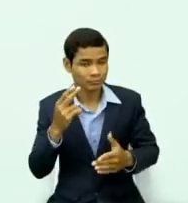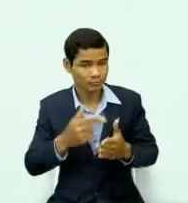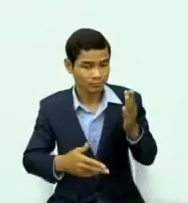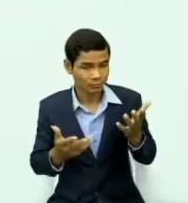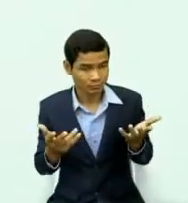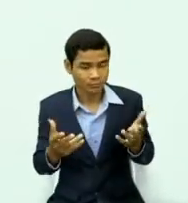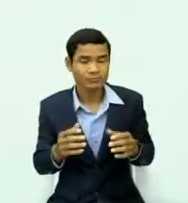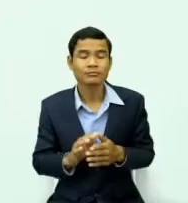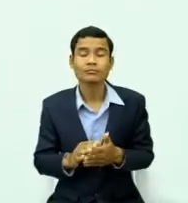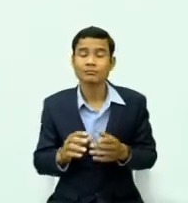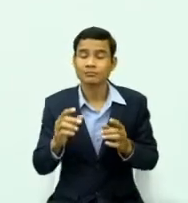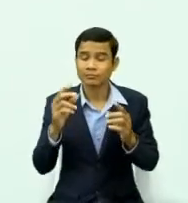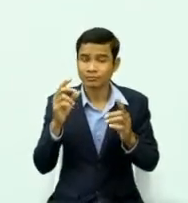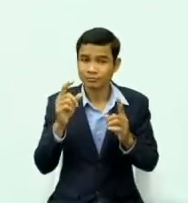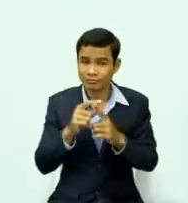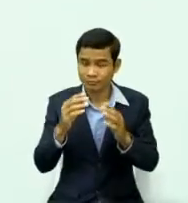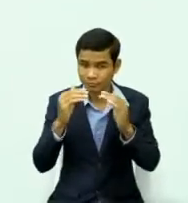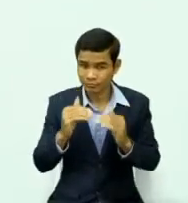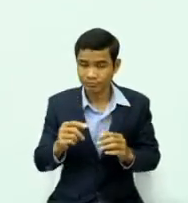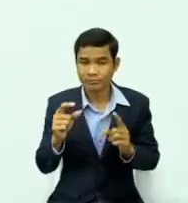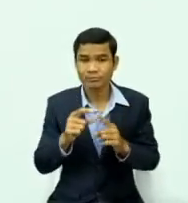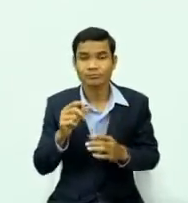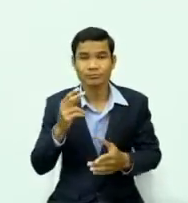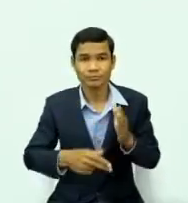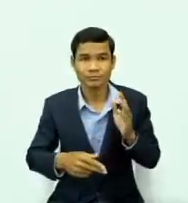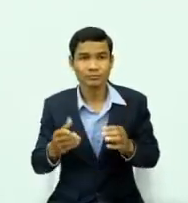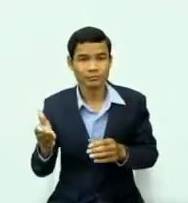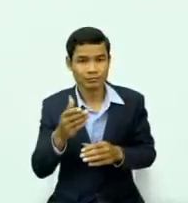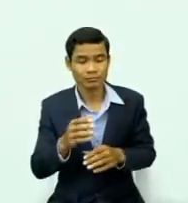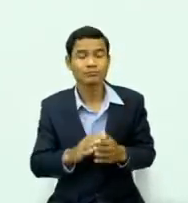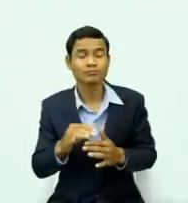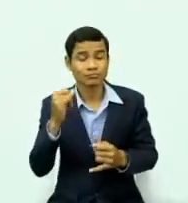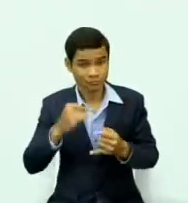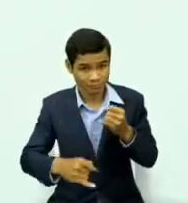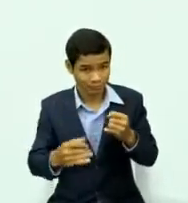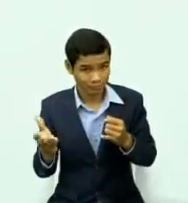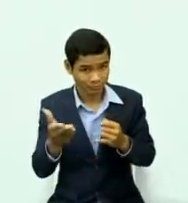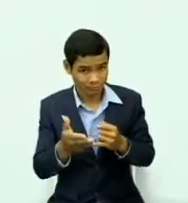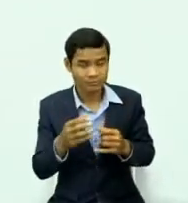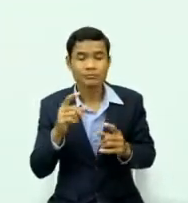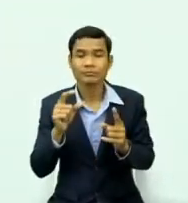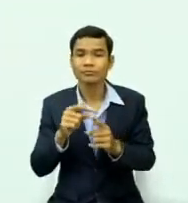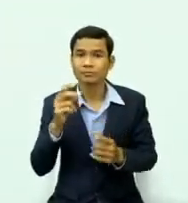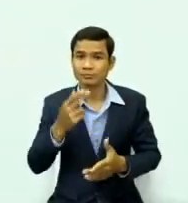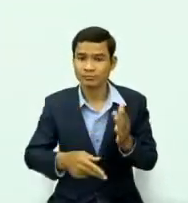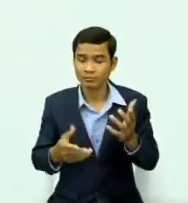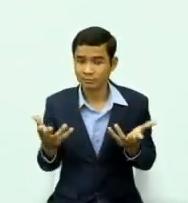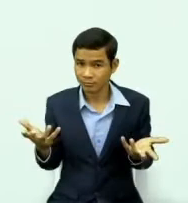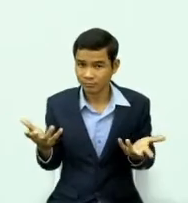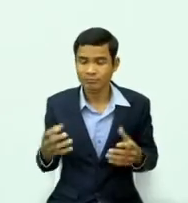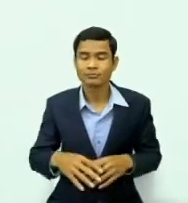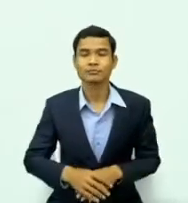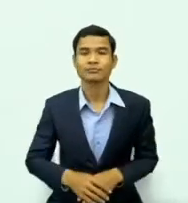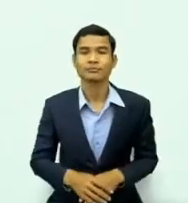Chà hai bàn tọa một tí con. Chà xói chân cừu kế chỉ bị ở với đá.